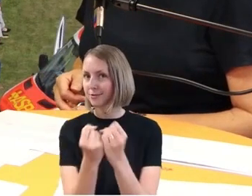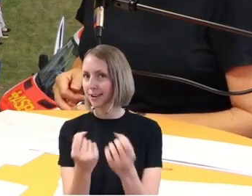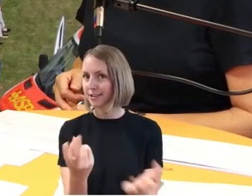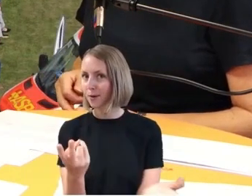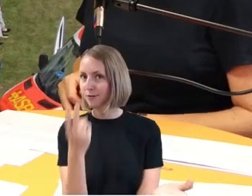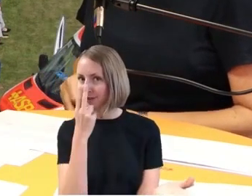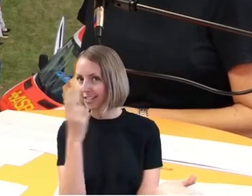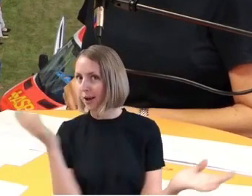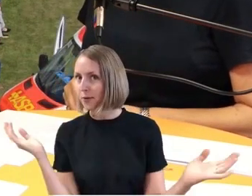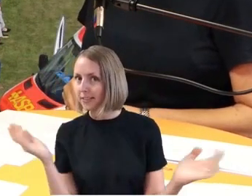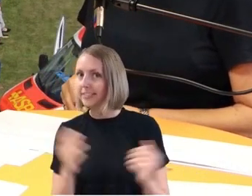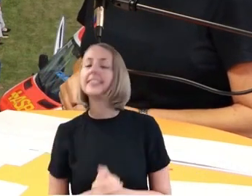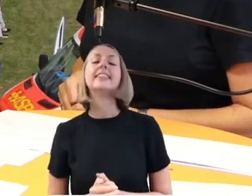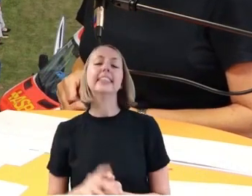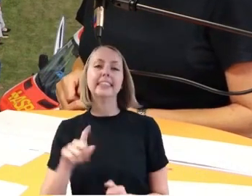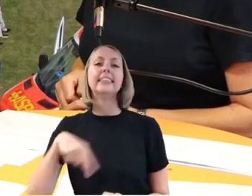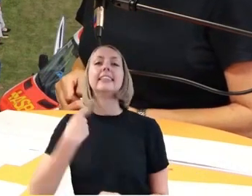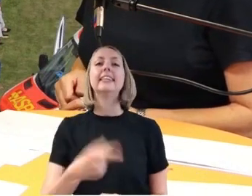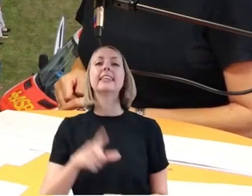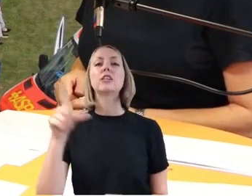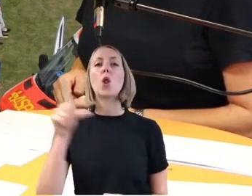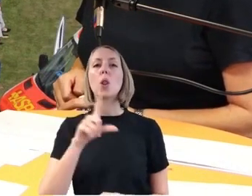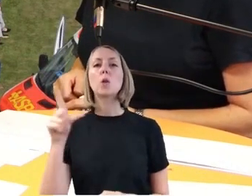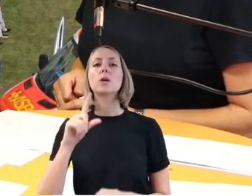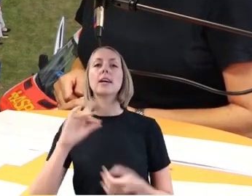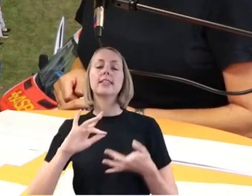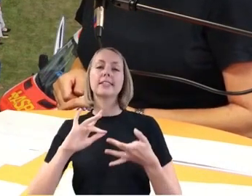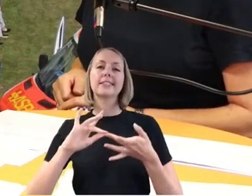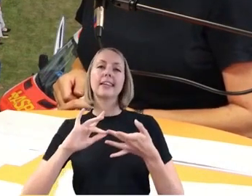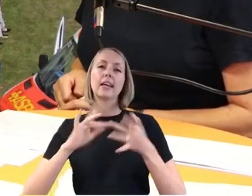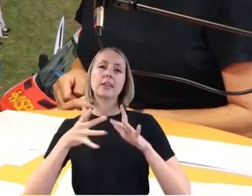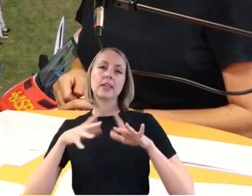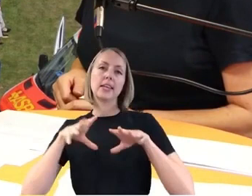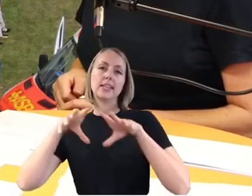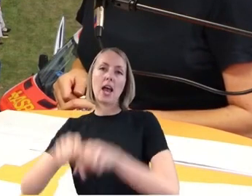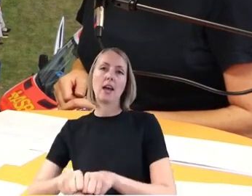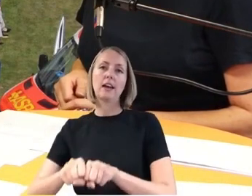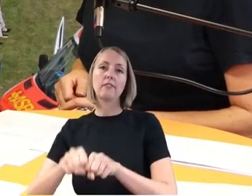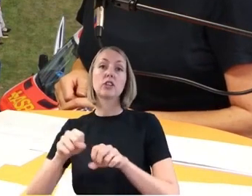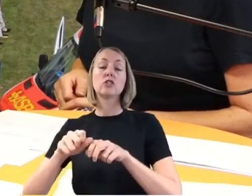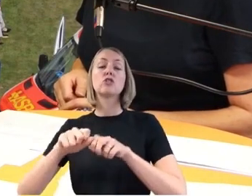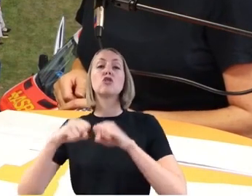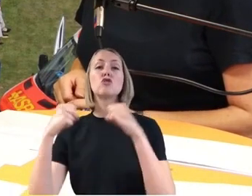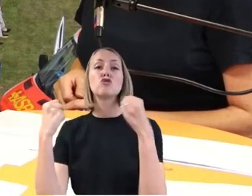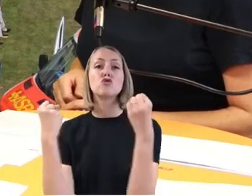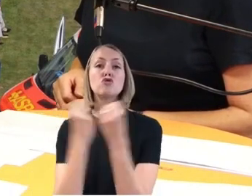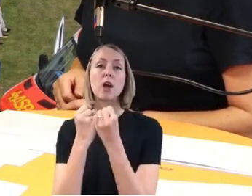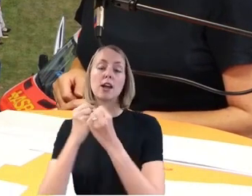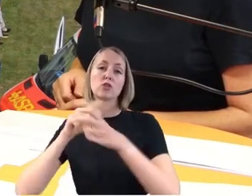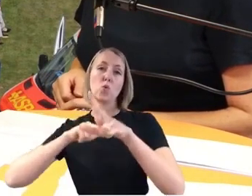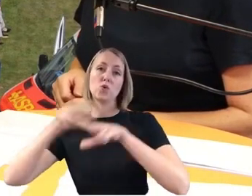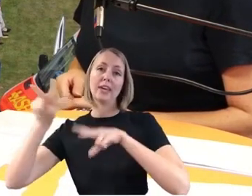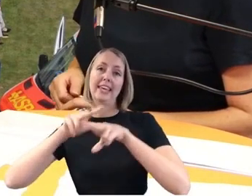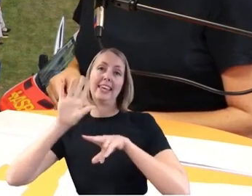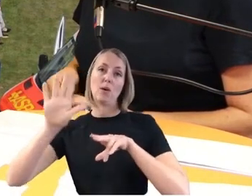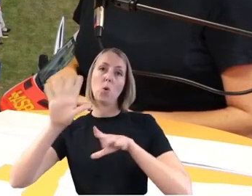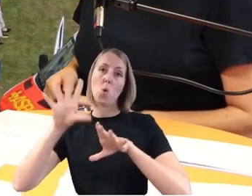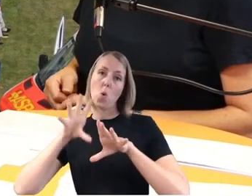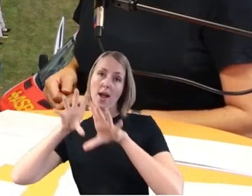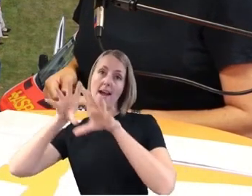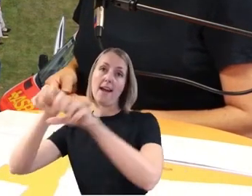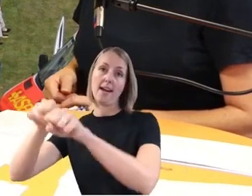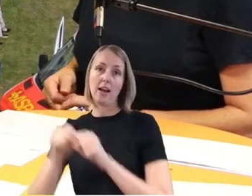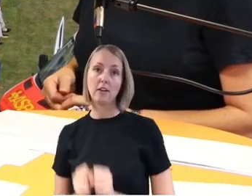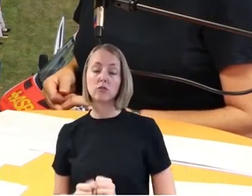also die nächsten lükex wird sich mit einem cyberangriff auf staats und regierungs funktionen beschäftigen das war eigentlich geplant für